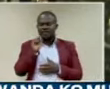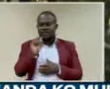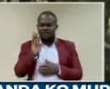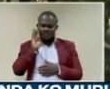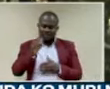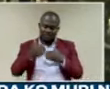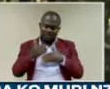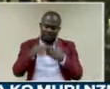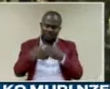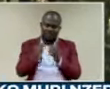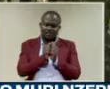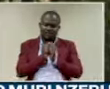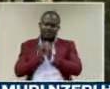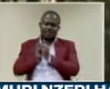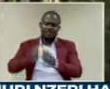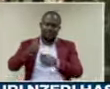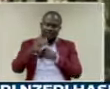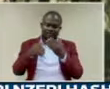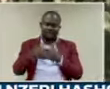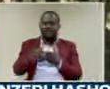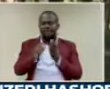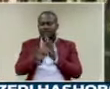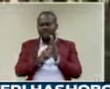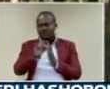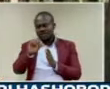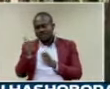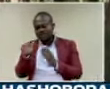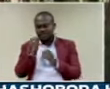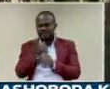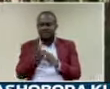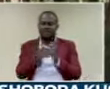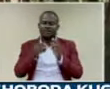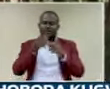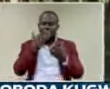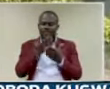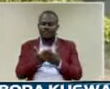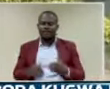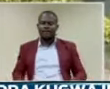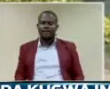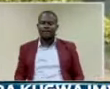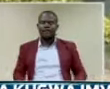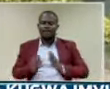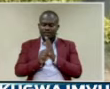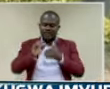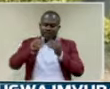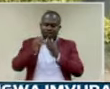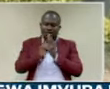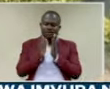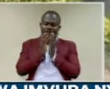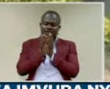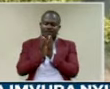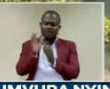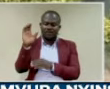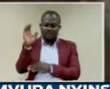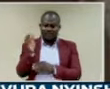tuzababa hafi. Ibyo ngibyo hari uturere tundi twabikoze kandi byagenze neza. Imirenge yose igize akarere ka Rusizi yari